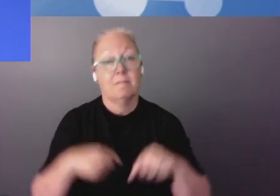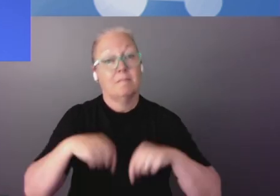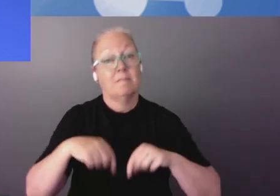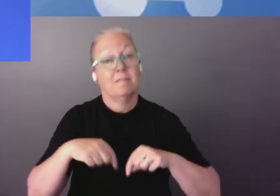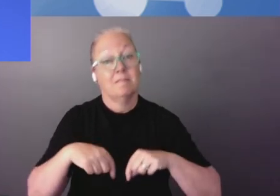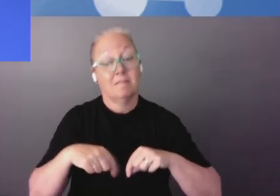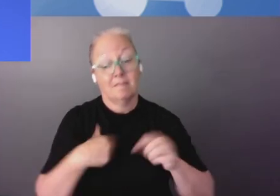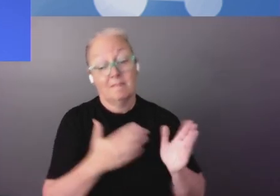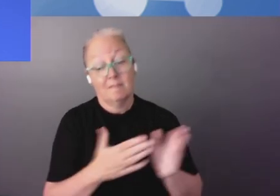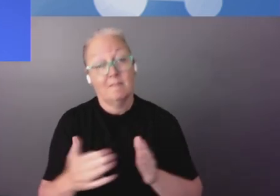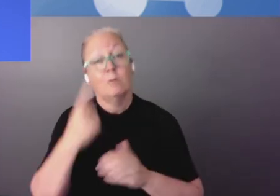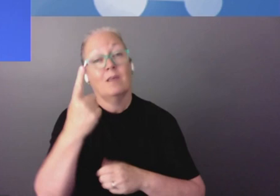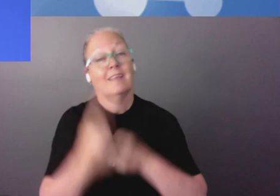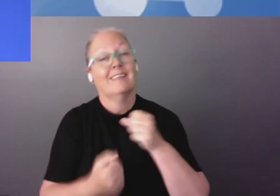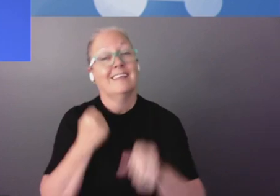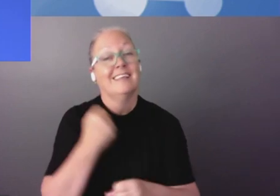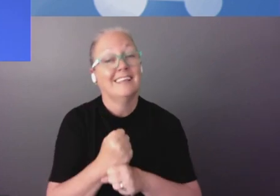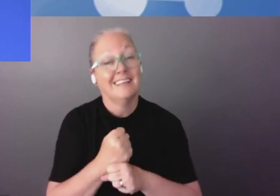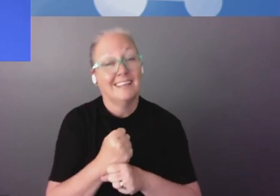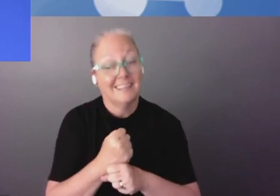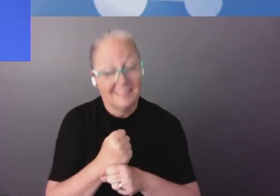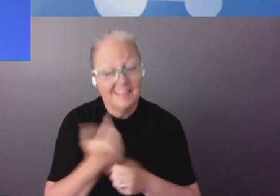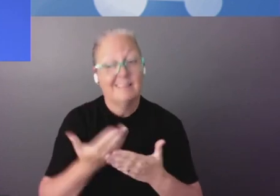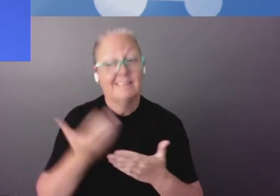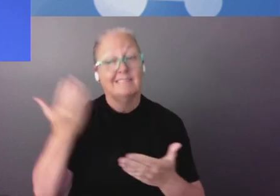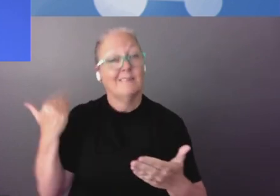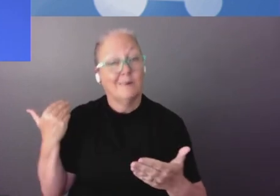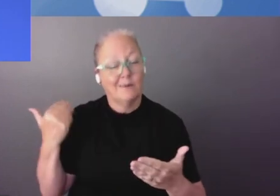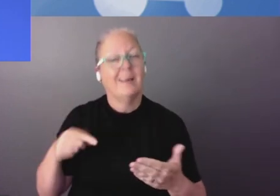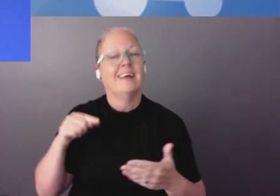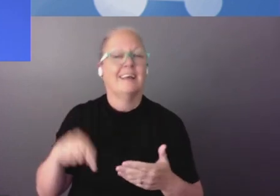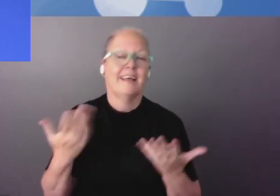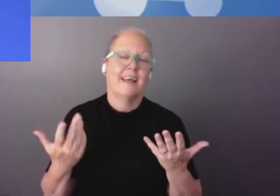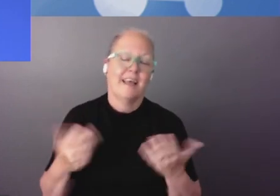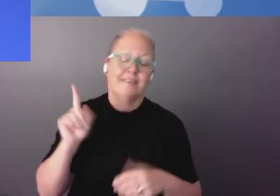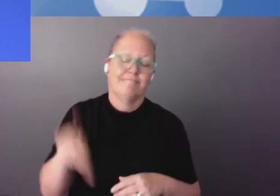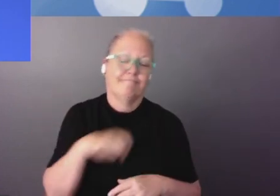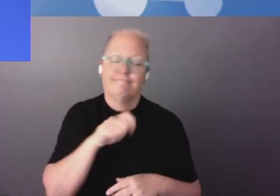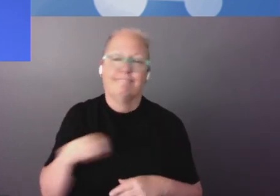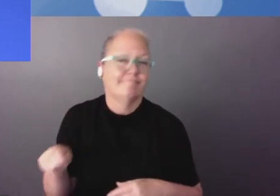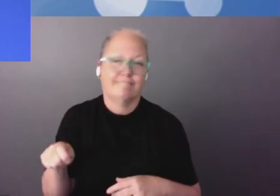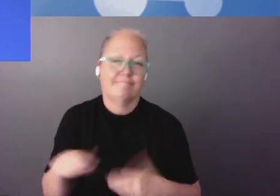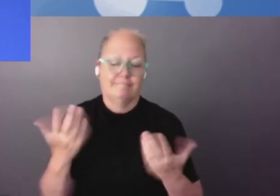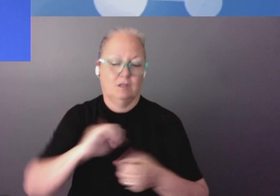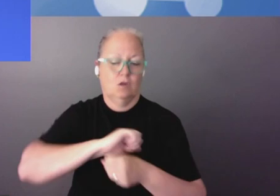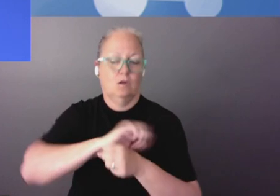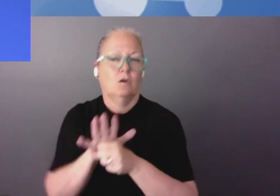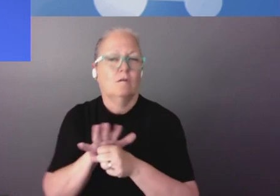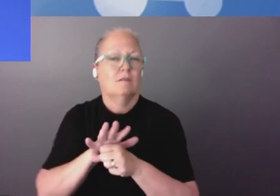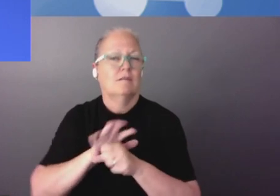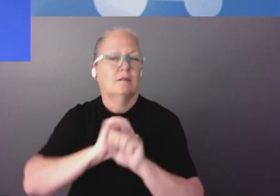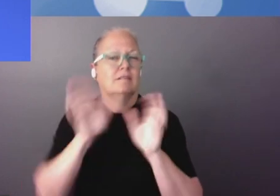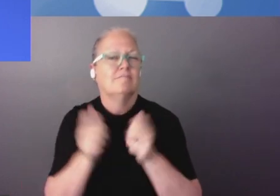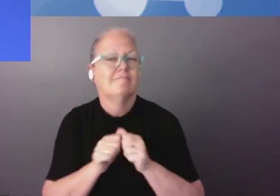siłę ma pandemia. Ale to jednocześnie wdrożone rozwiązania internetowe,